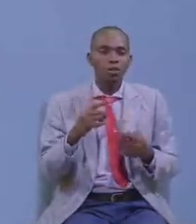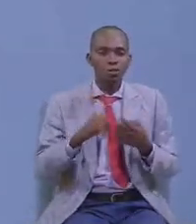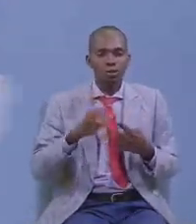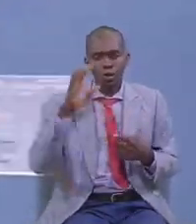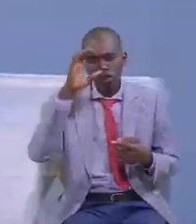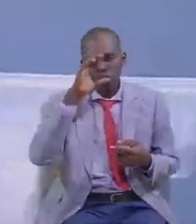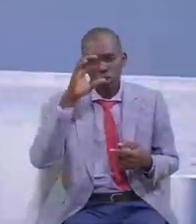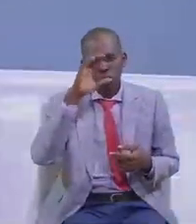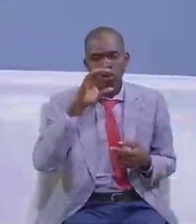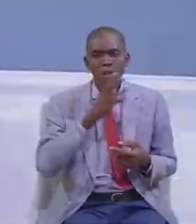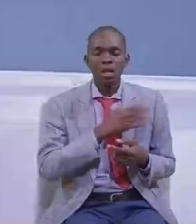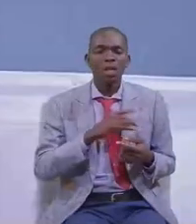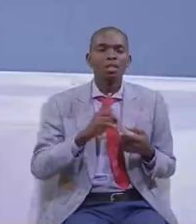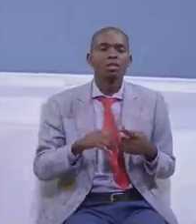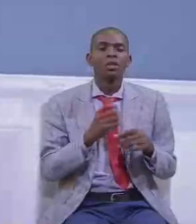et sauver